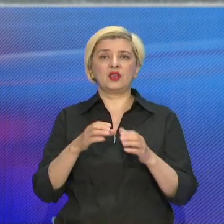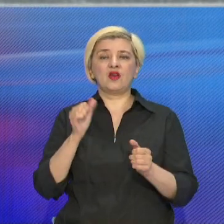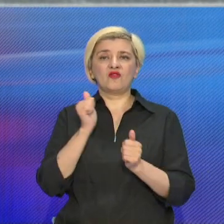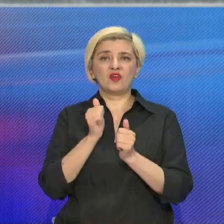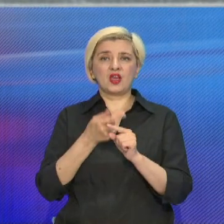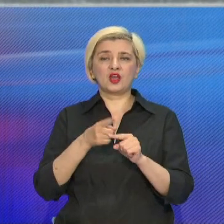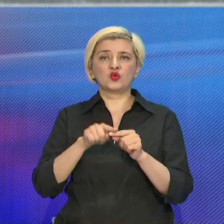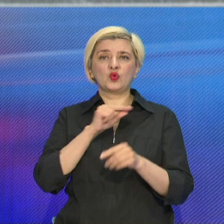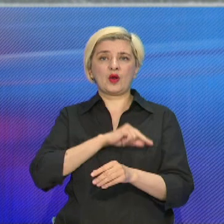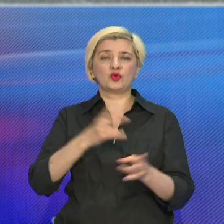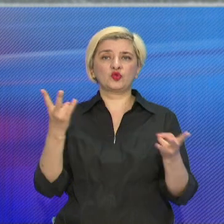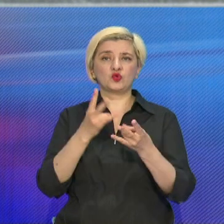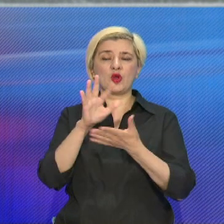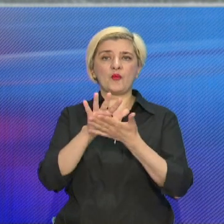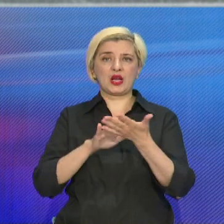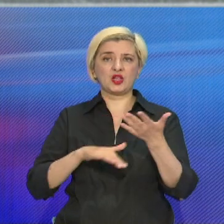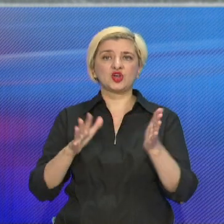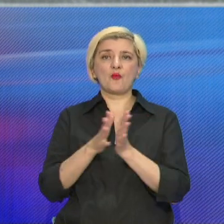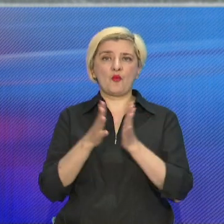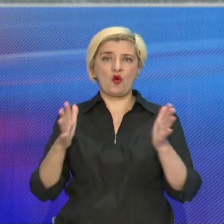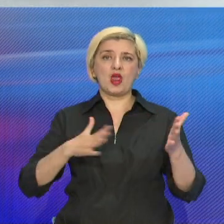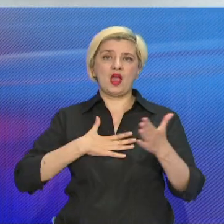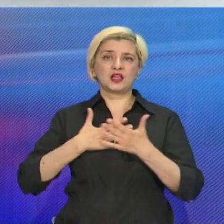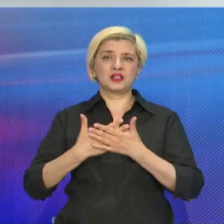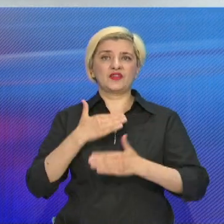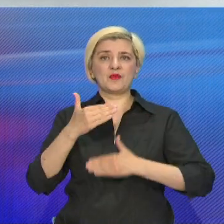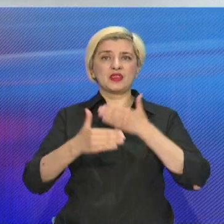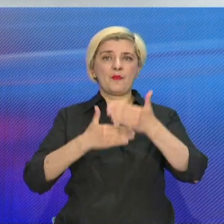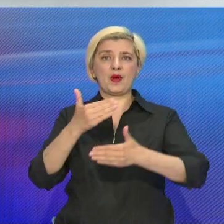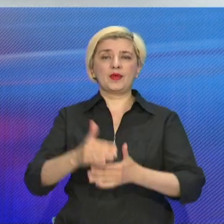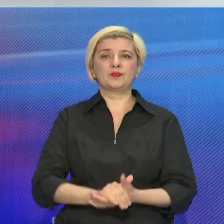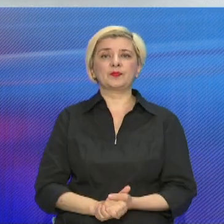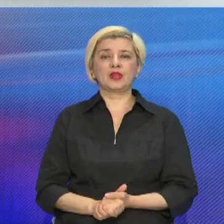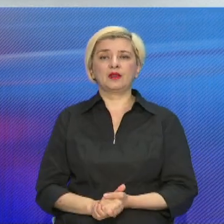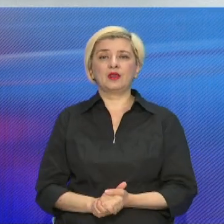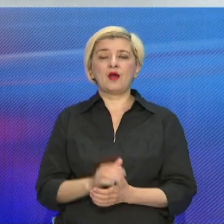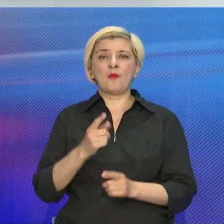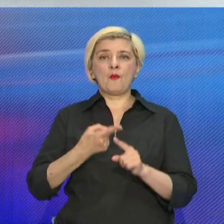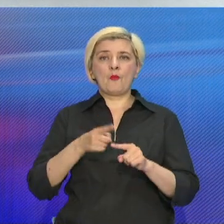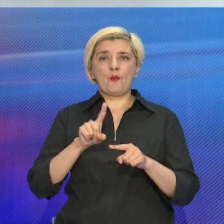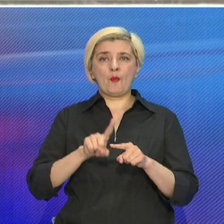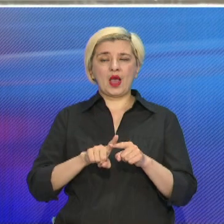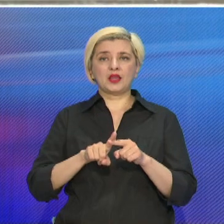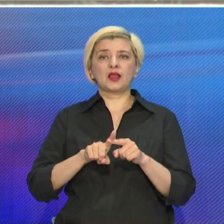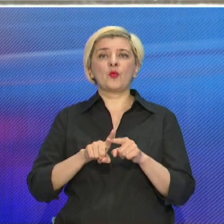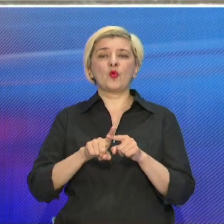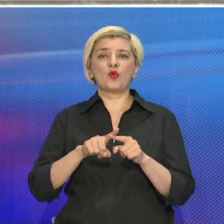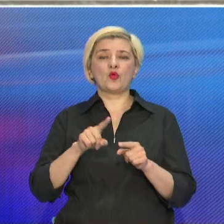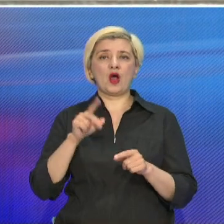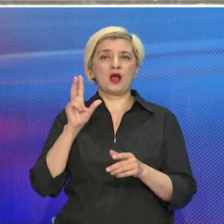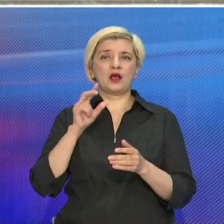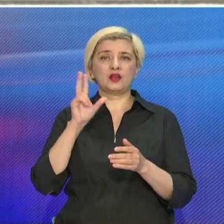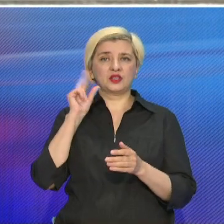работу нужно продолжать и, наверное, еще более активными темпами. Поэтому озвученные мною цифры, озвученные показатели считают,